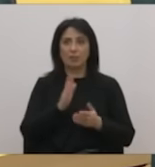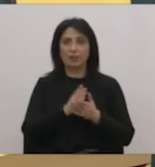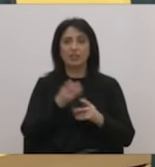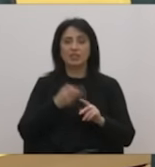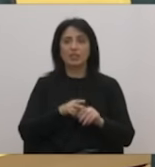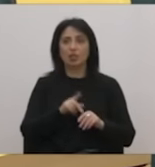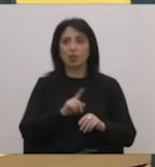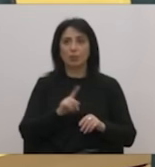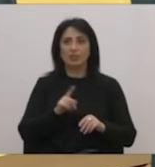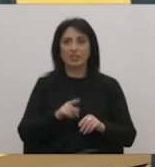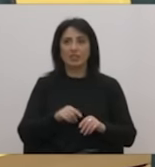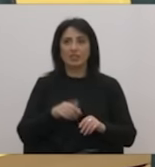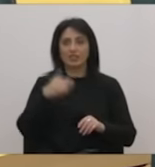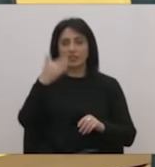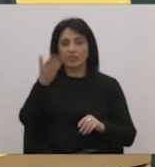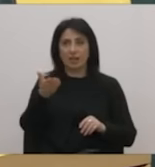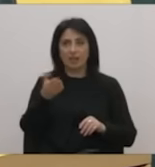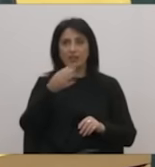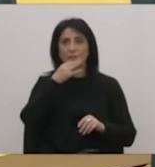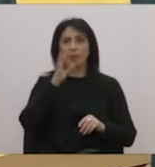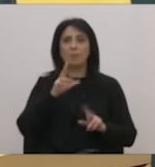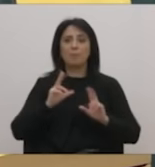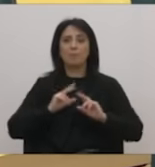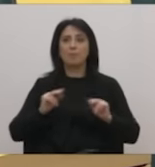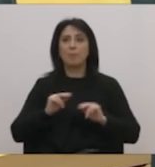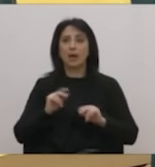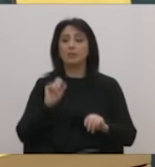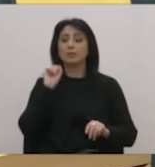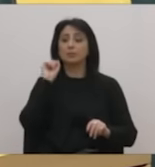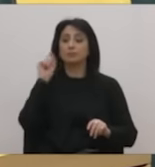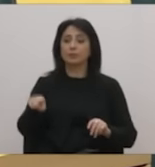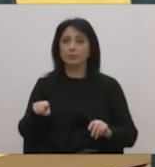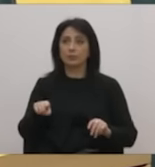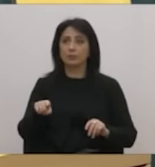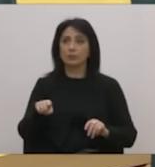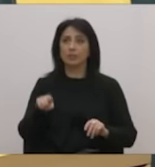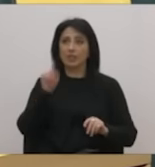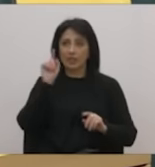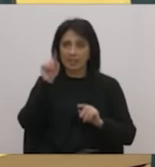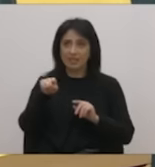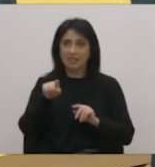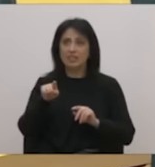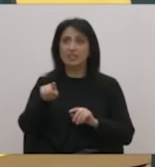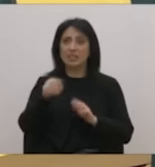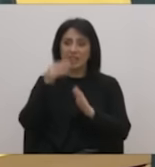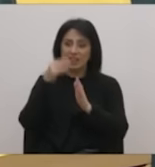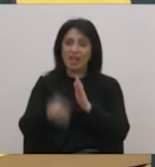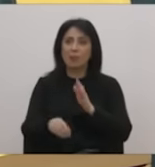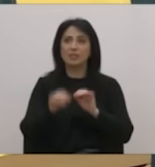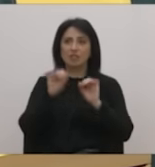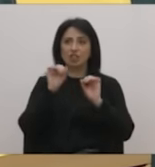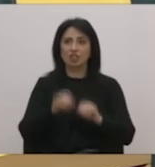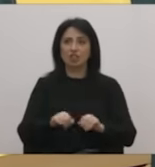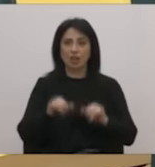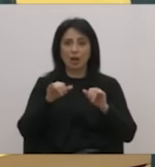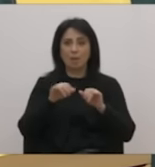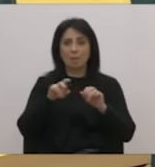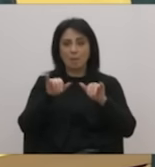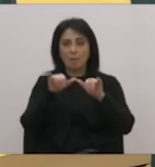რომ წახვიდეთ, მერე მასწავლებელს დაავალოთ და მერე ისე დაამციროთ რომ შეძრეს მაგიდის